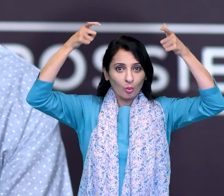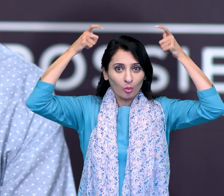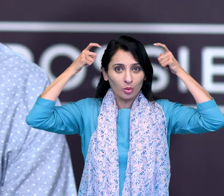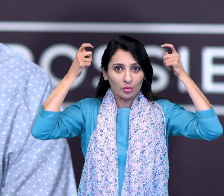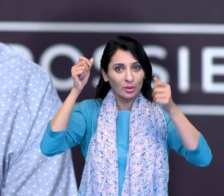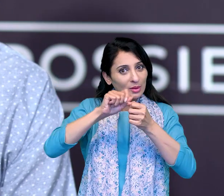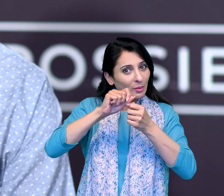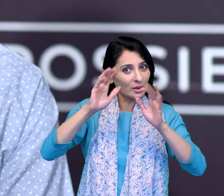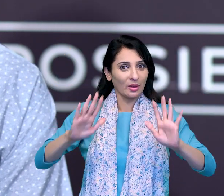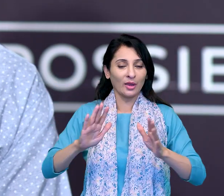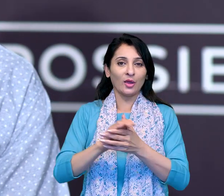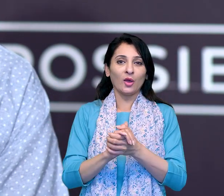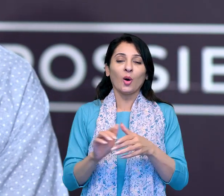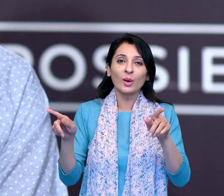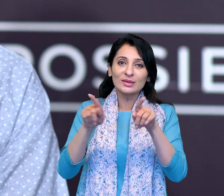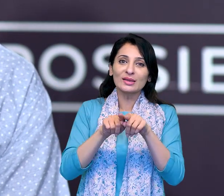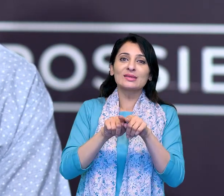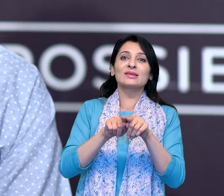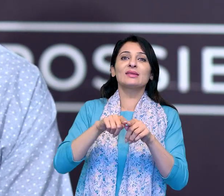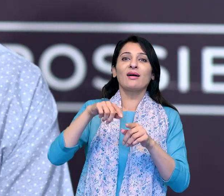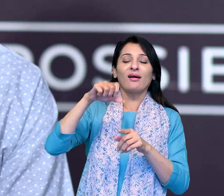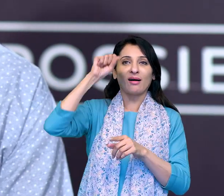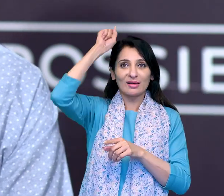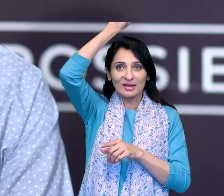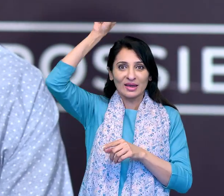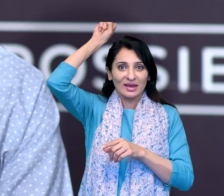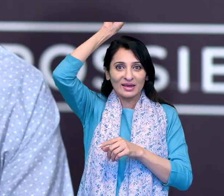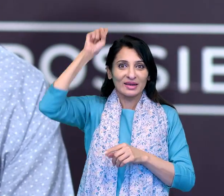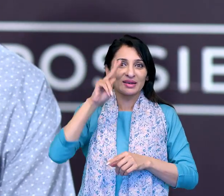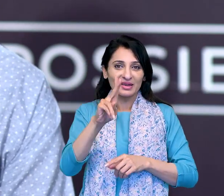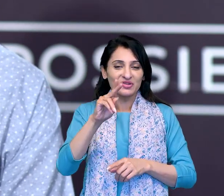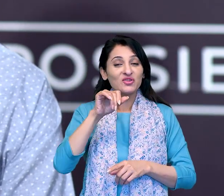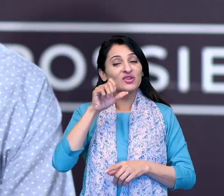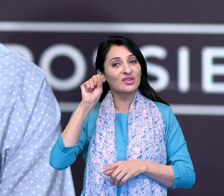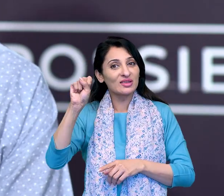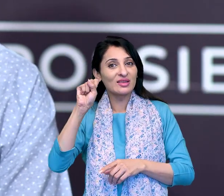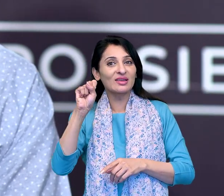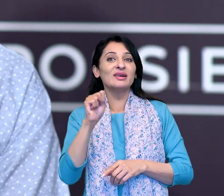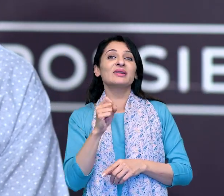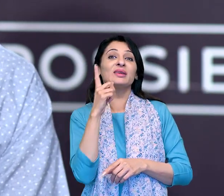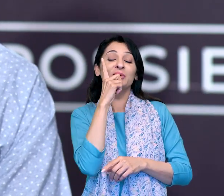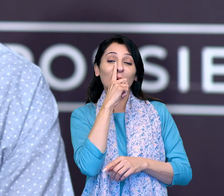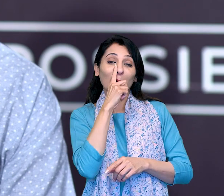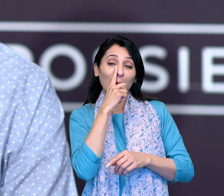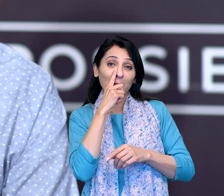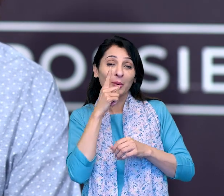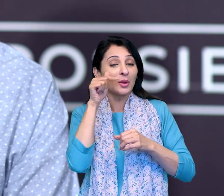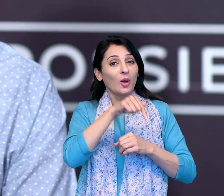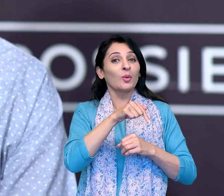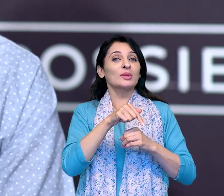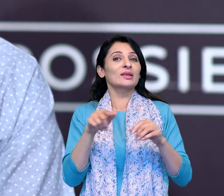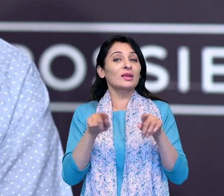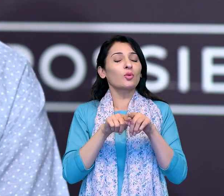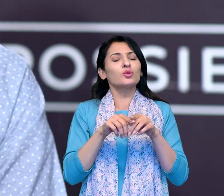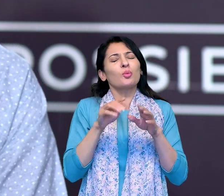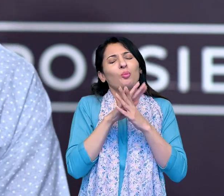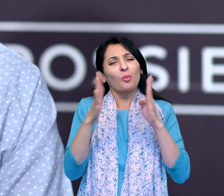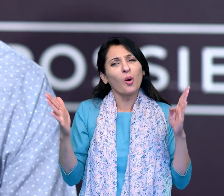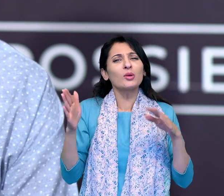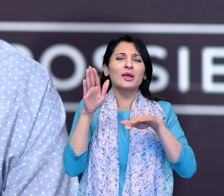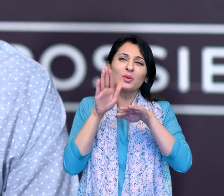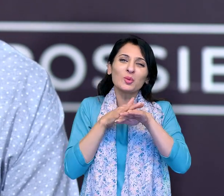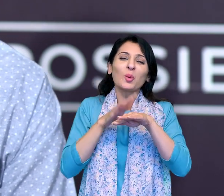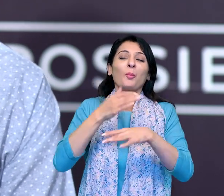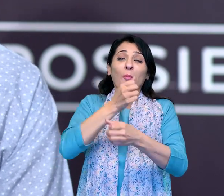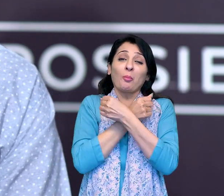हाथ और रंजीत सिंह की बिलव्ड मेयर लैला sarafali का यानी एक घोड़ी थी जिससे रंजीत सिंह को अपनी जिंदगी में सबसे ज्यादा प्यार